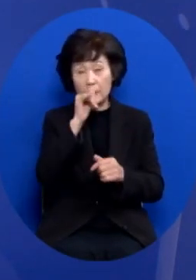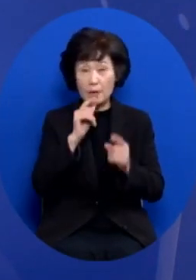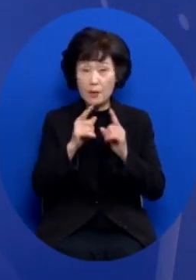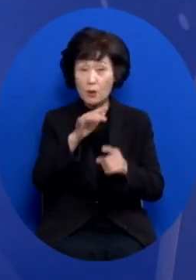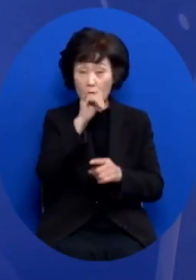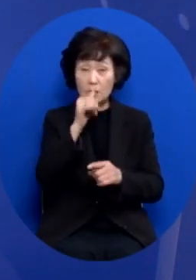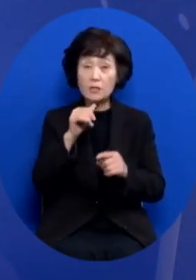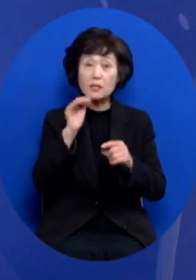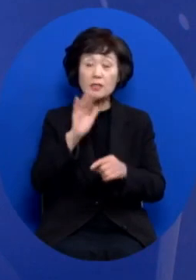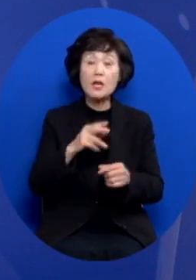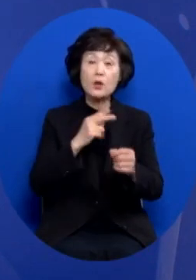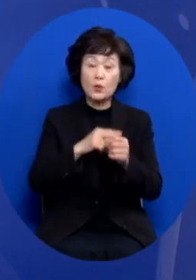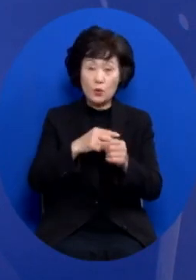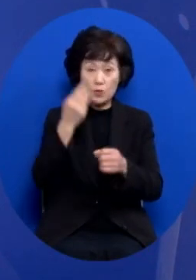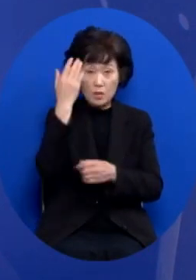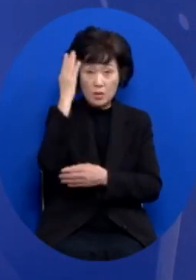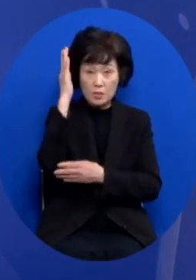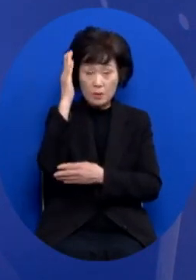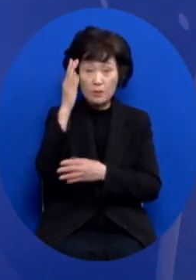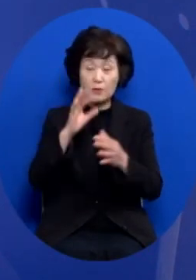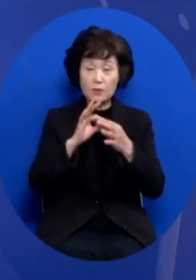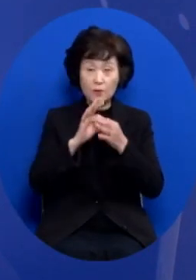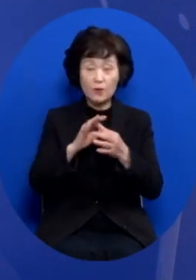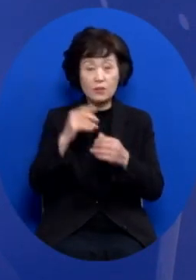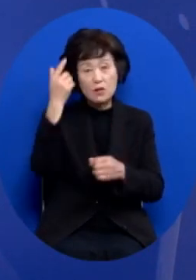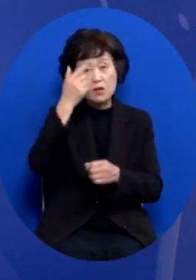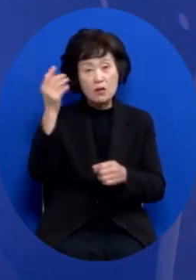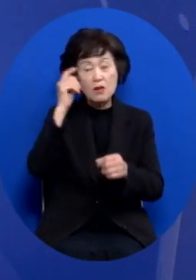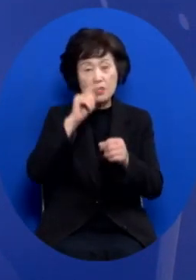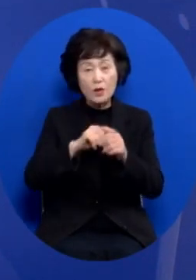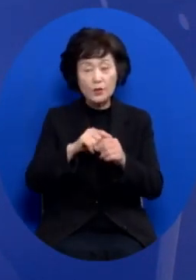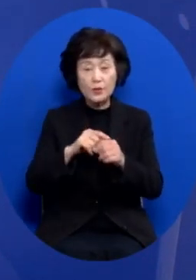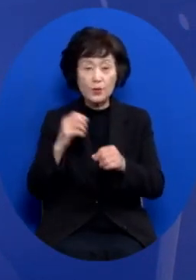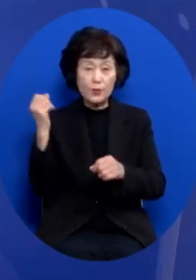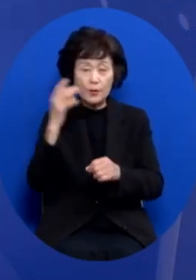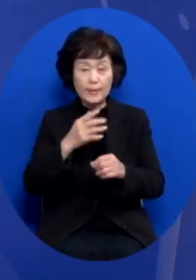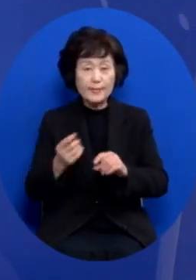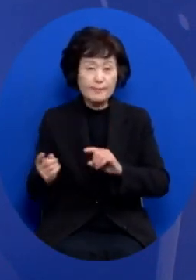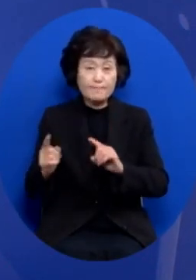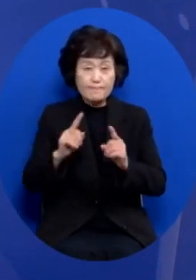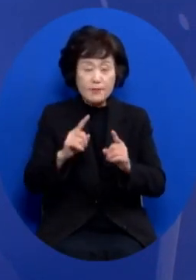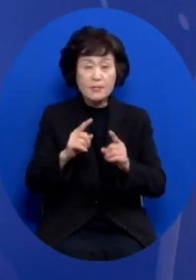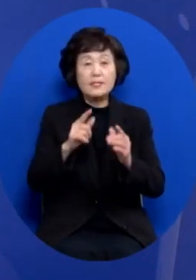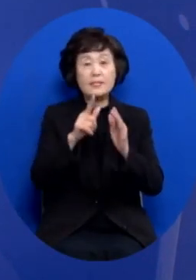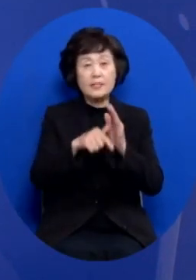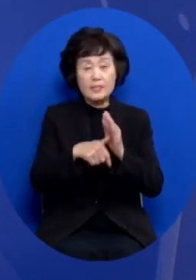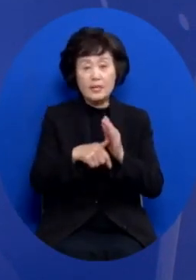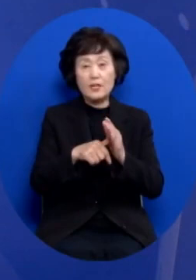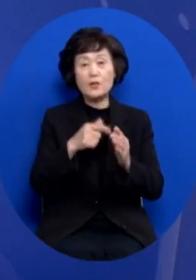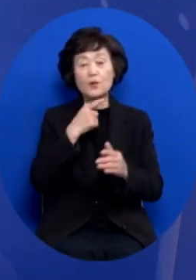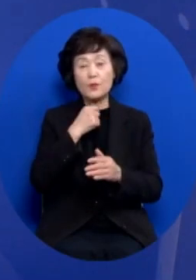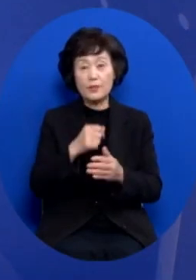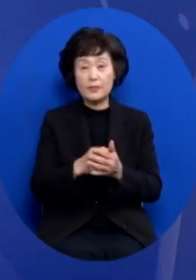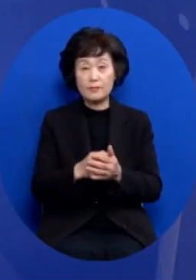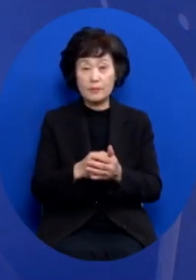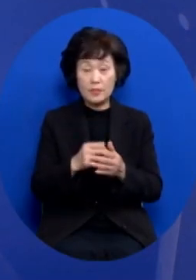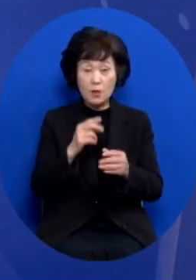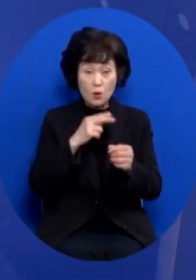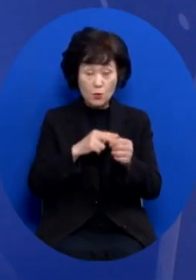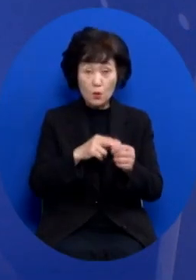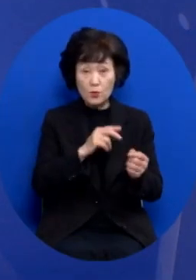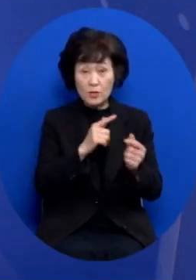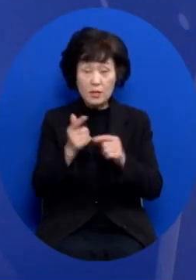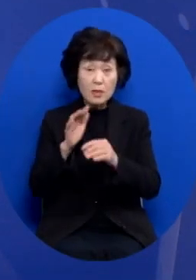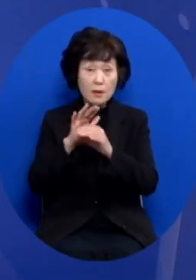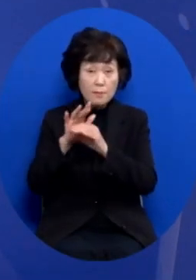충전을 하고 사역에 대한 헌신을 다지는 시간이 되기를 바랬습니다 교사들이 팬데믹 기간에 문고리에 선물을 걸거나 또 전화로